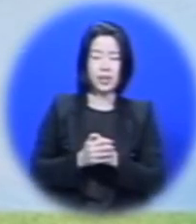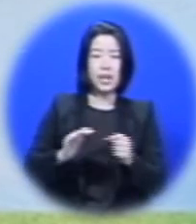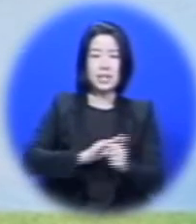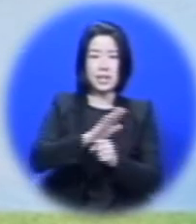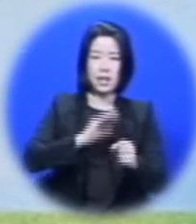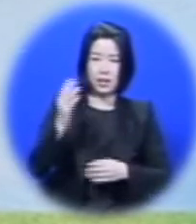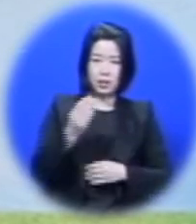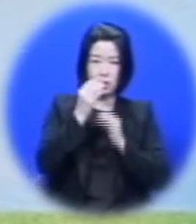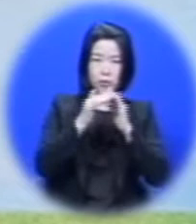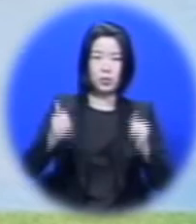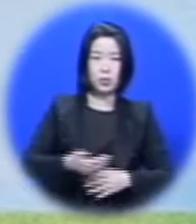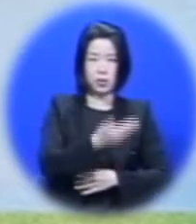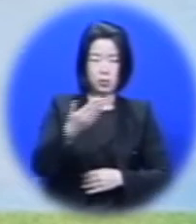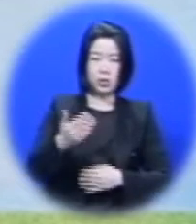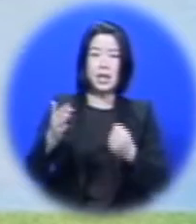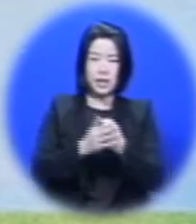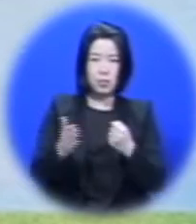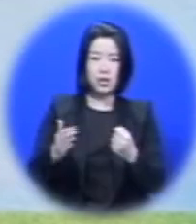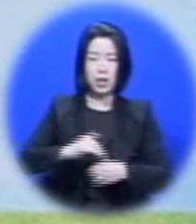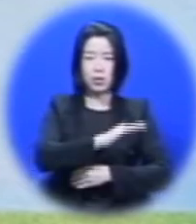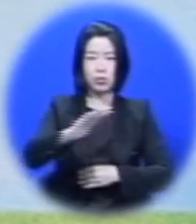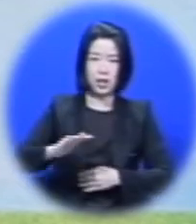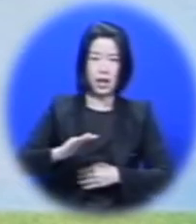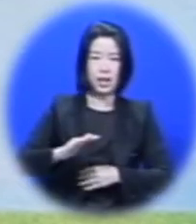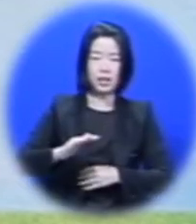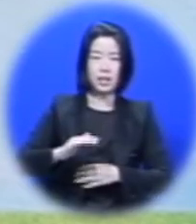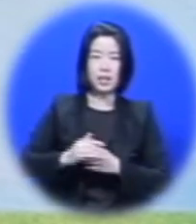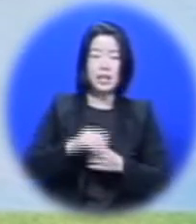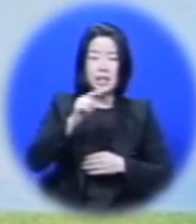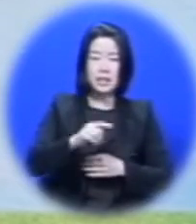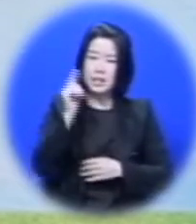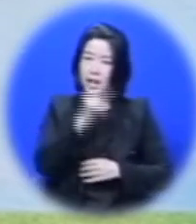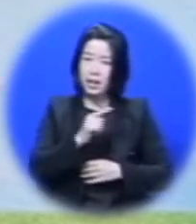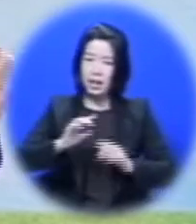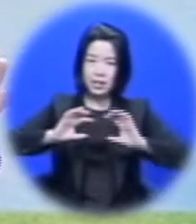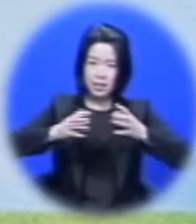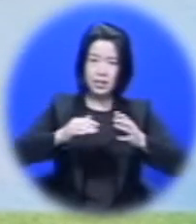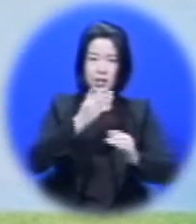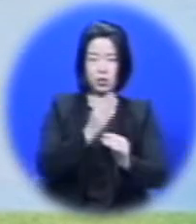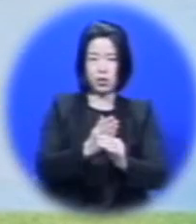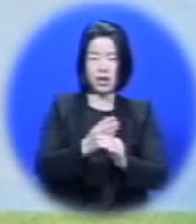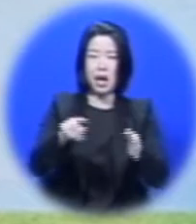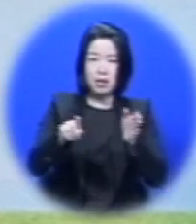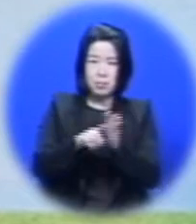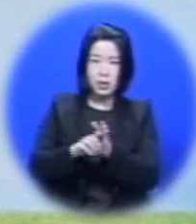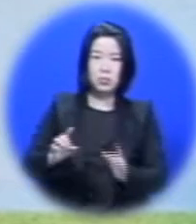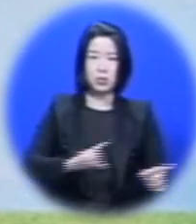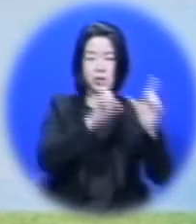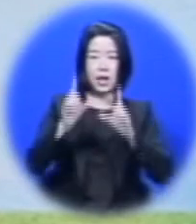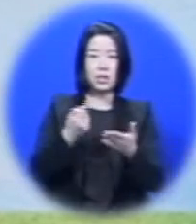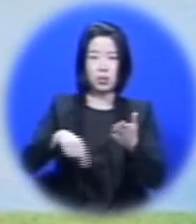사랑하는 성도 여러분, 그러므로 우리가 이 악한 세상 가운데서 믿음으로